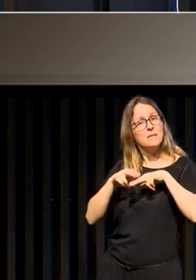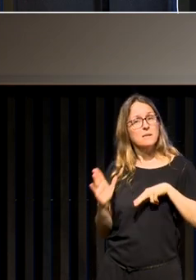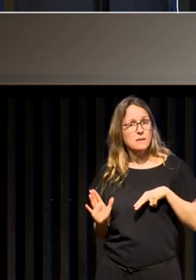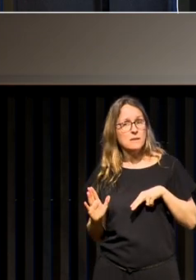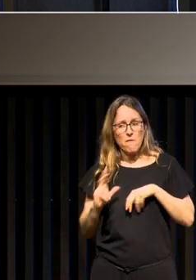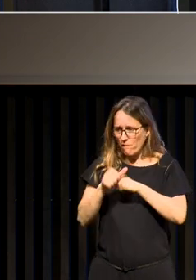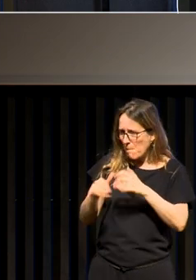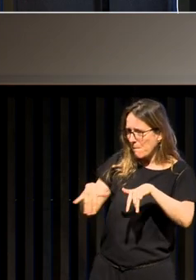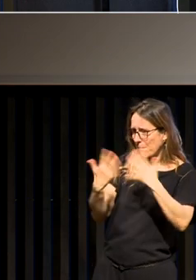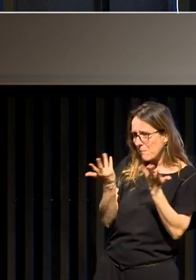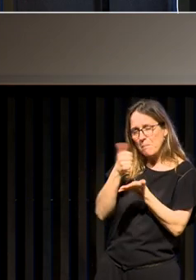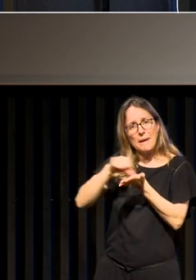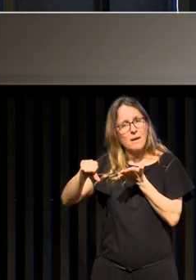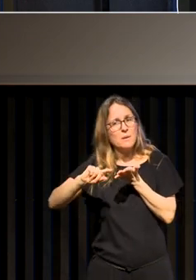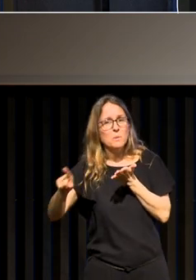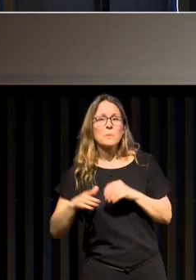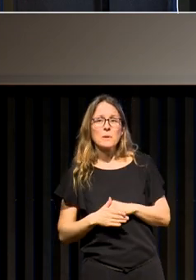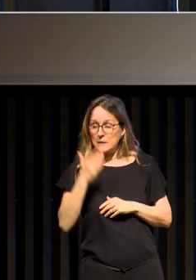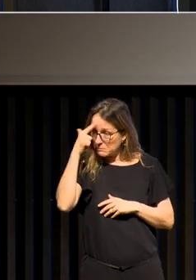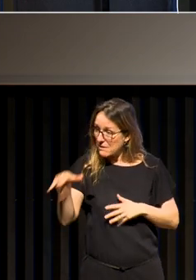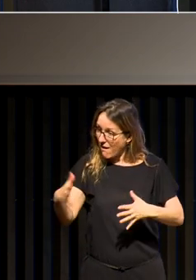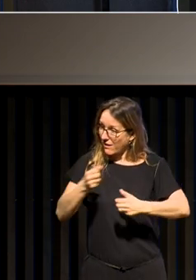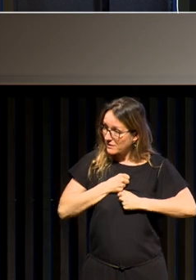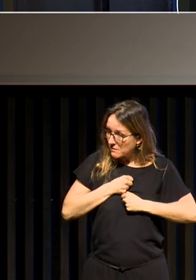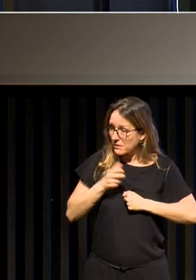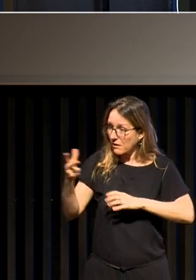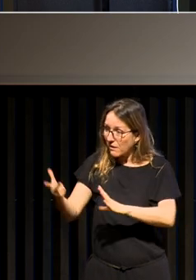ne peut être alloué à celui qui se prête au prélèvement